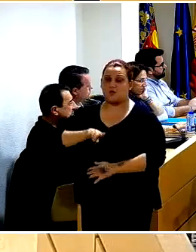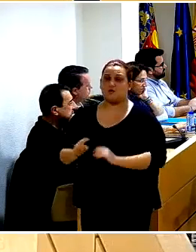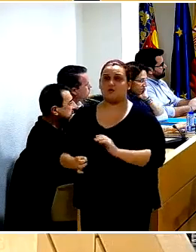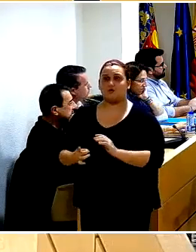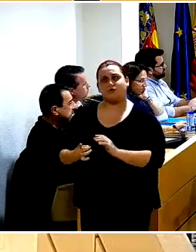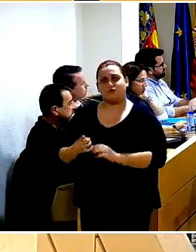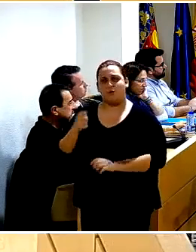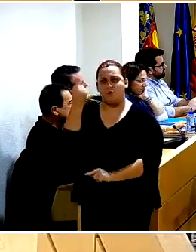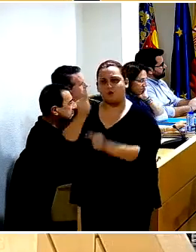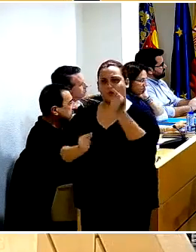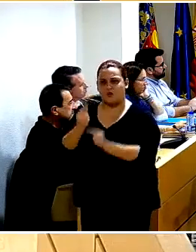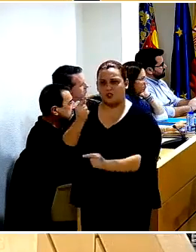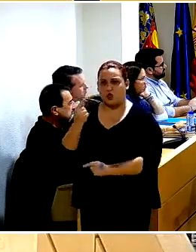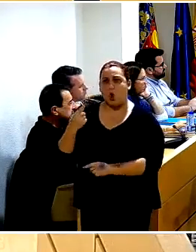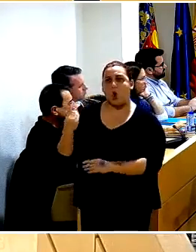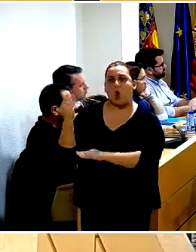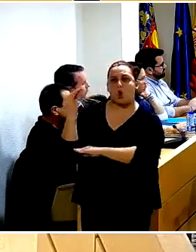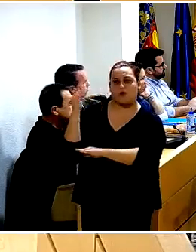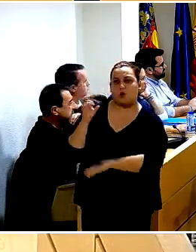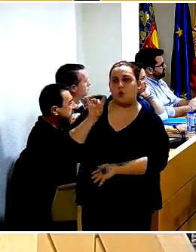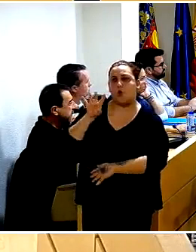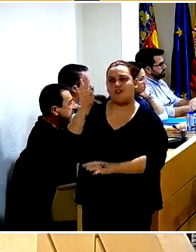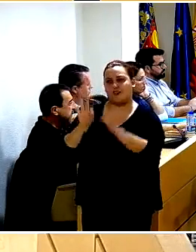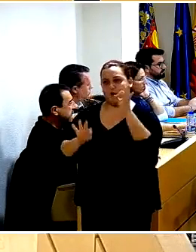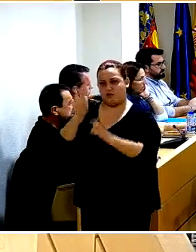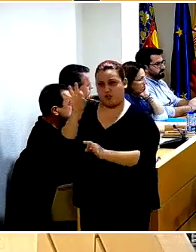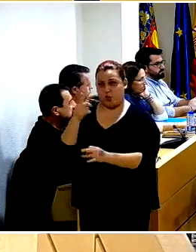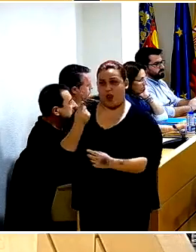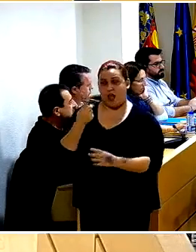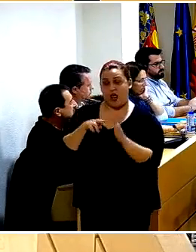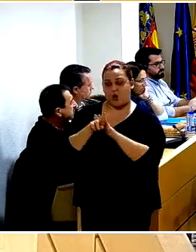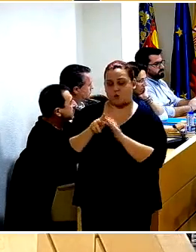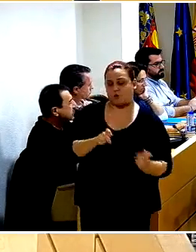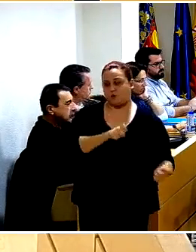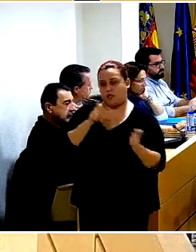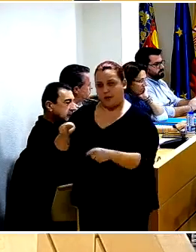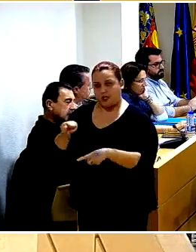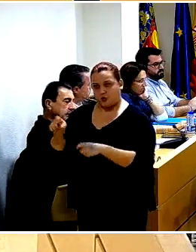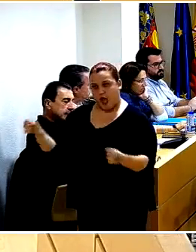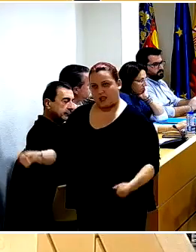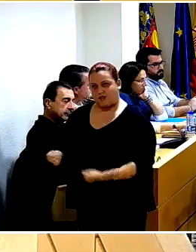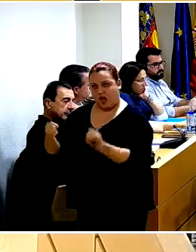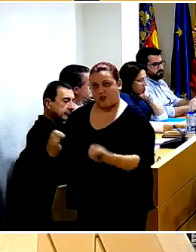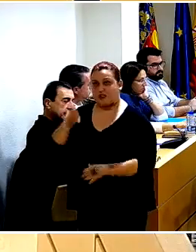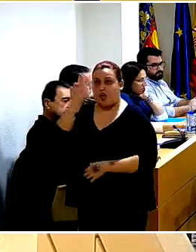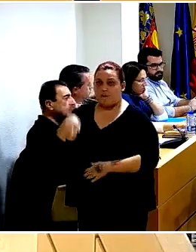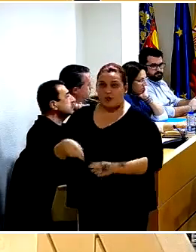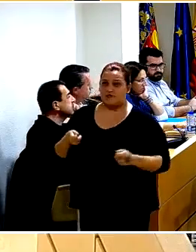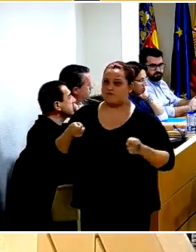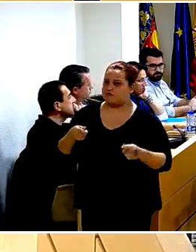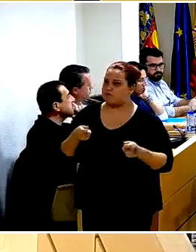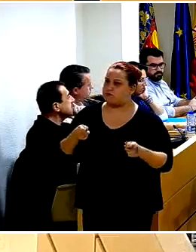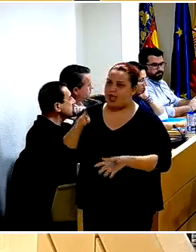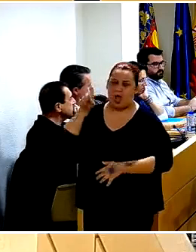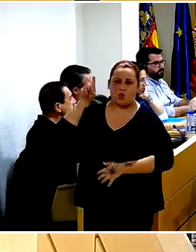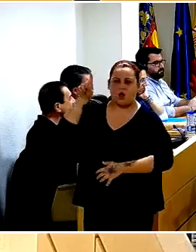50%, duplicant-se els recursos per a les seues activitats. Mantenim les inversions en educació, com no, i